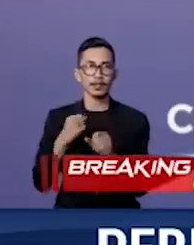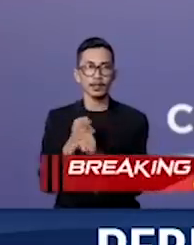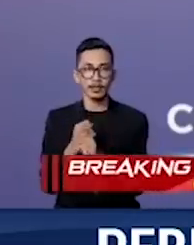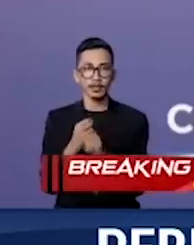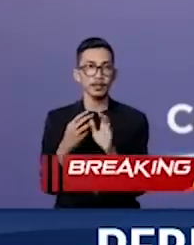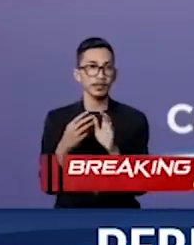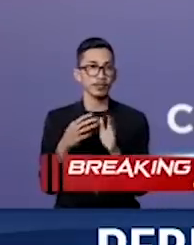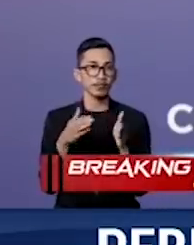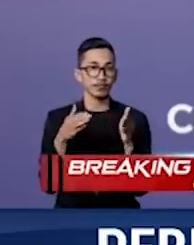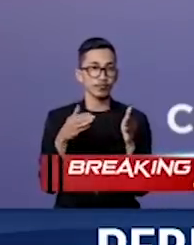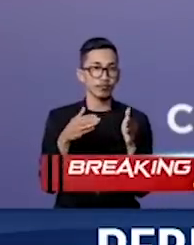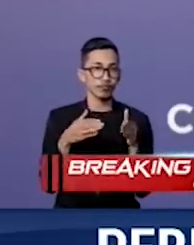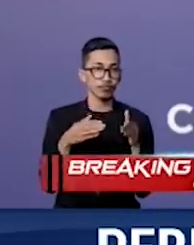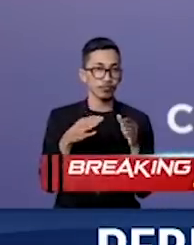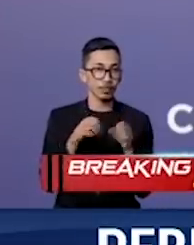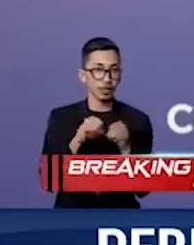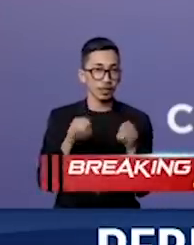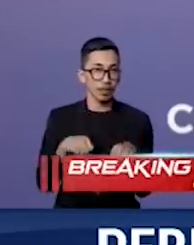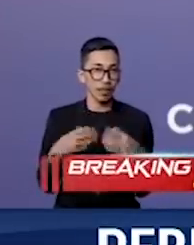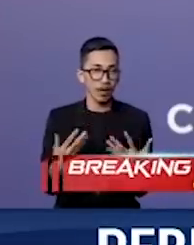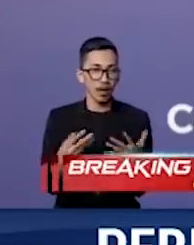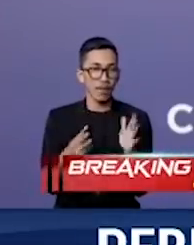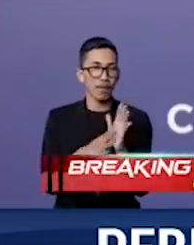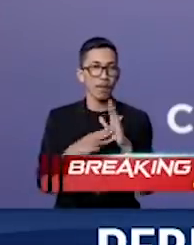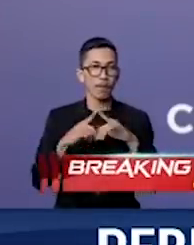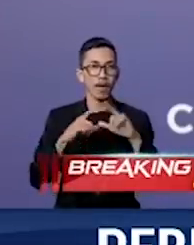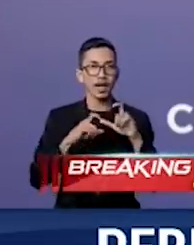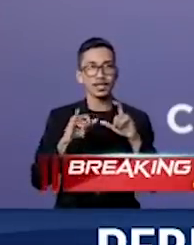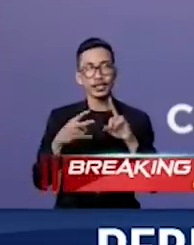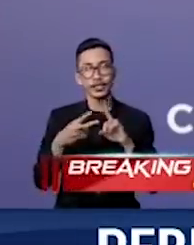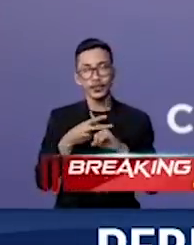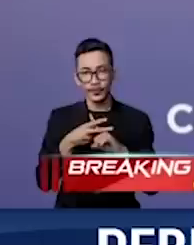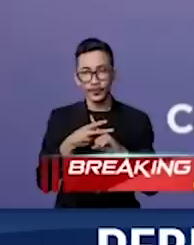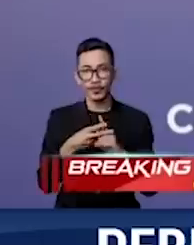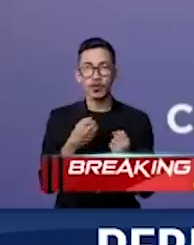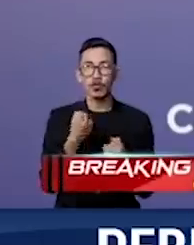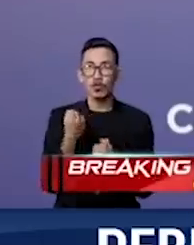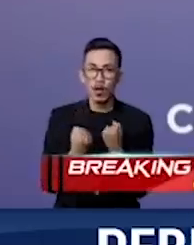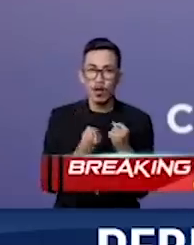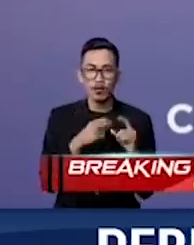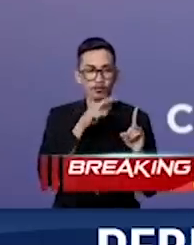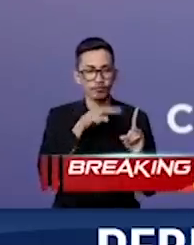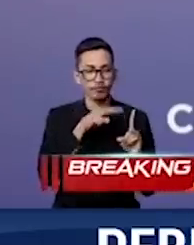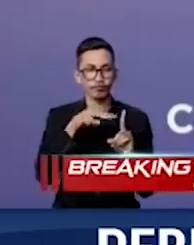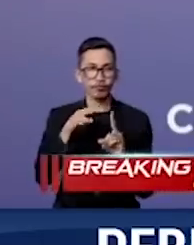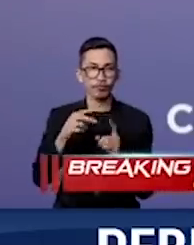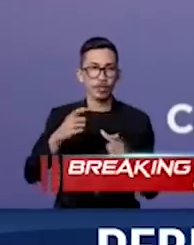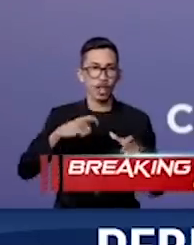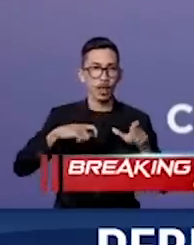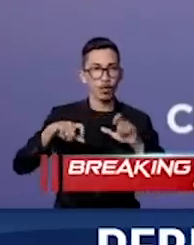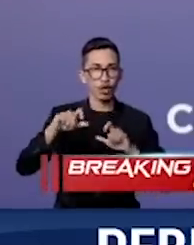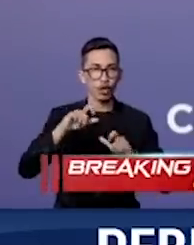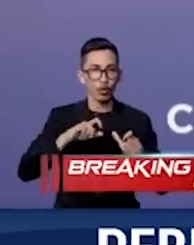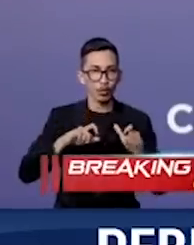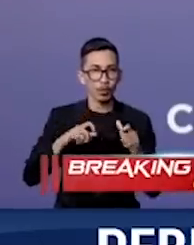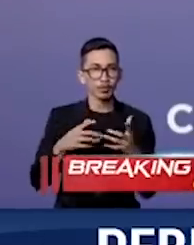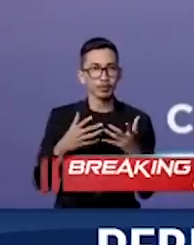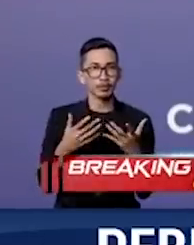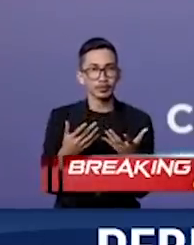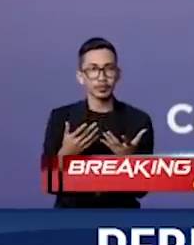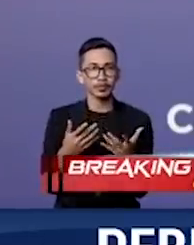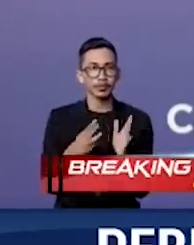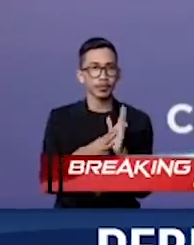masif dengan disertai upaya pemeriksaan laboratorium secara